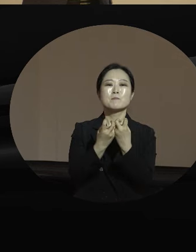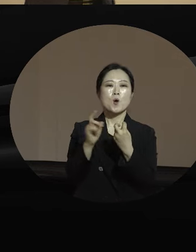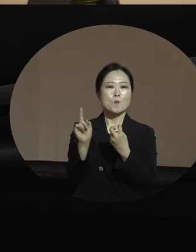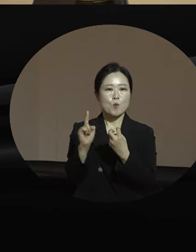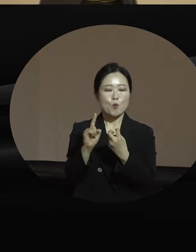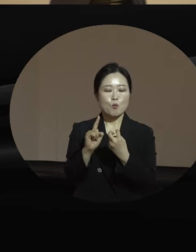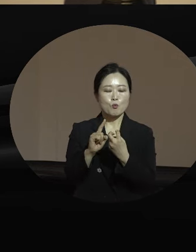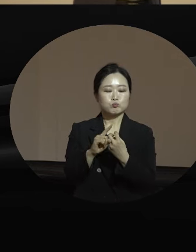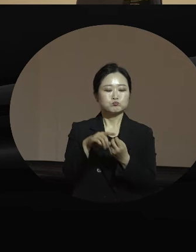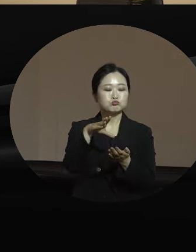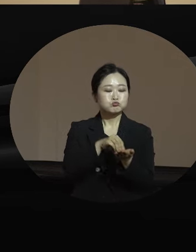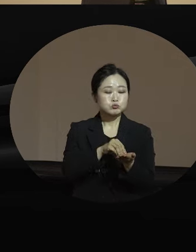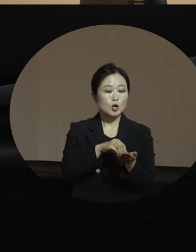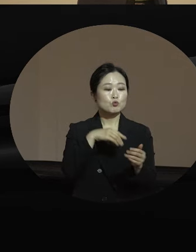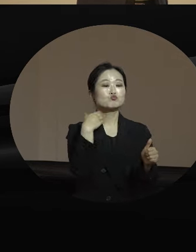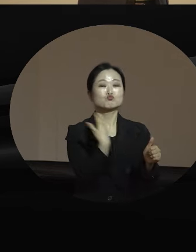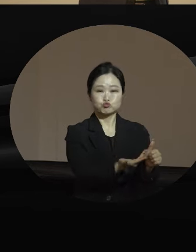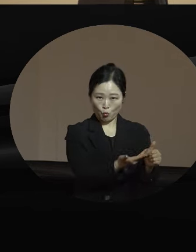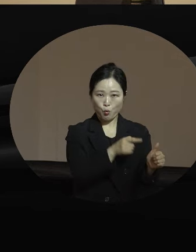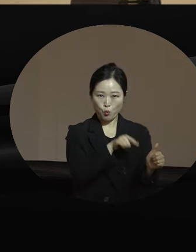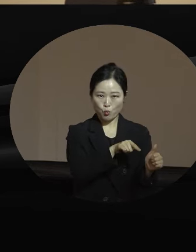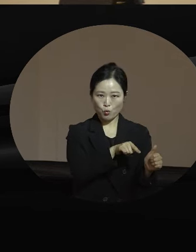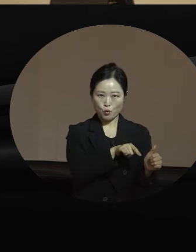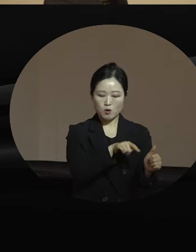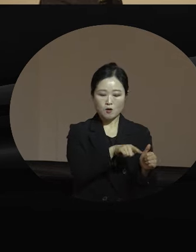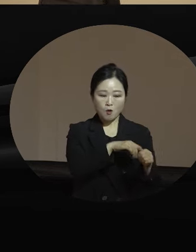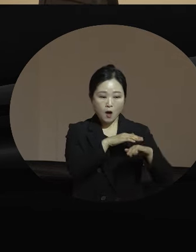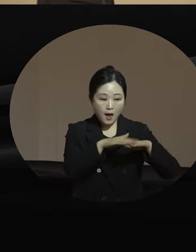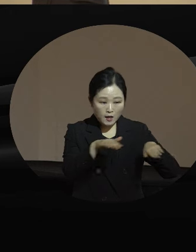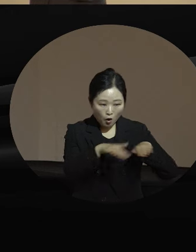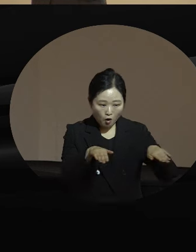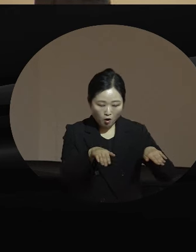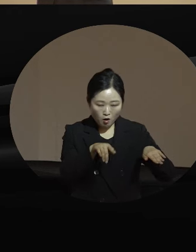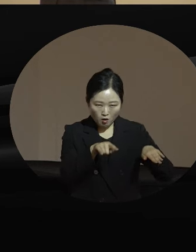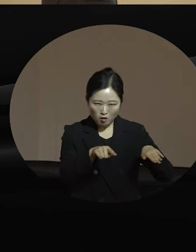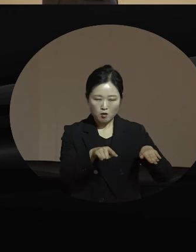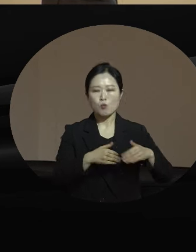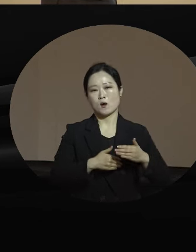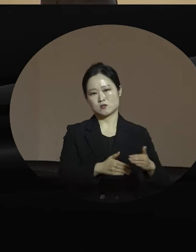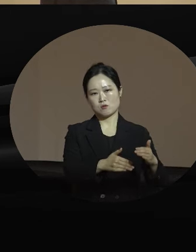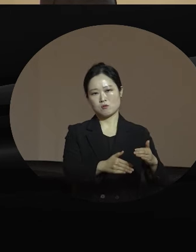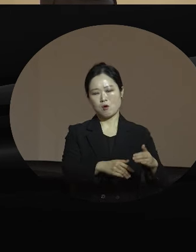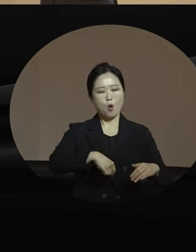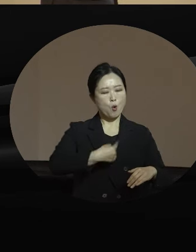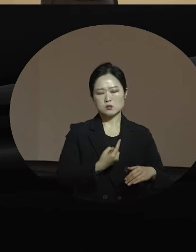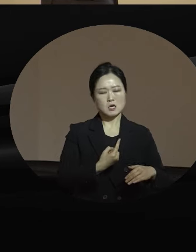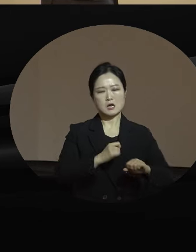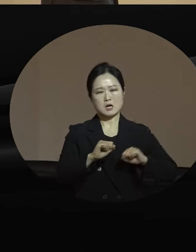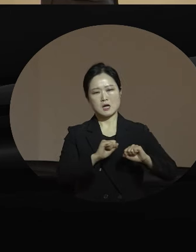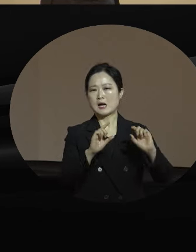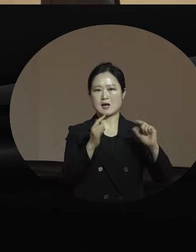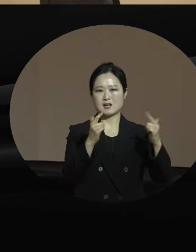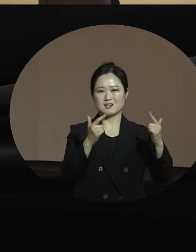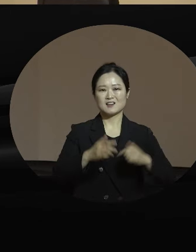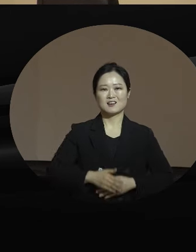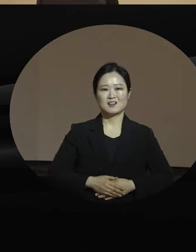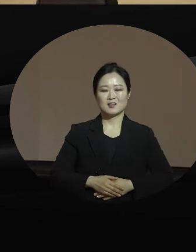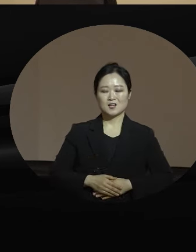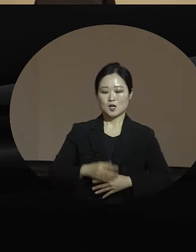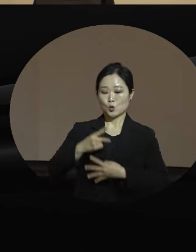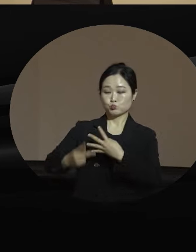과제를 던져주고 프로젝트를 던져주고 그거를 해결하는 걸 할 거예요. 혼자 해결하지 않고 그걸 프로덕트를 만들던